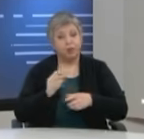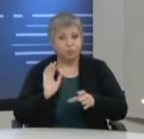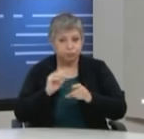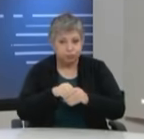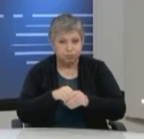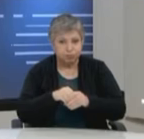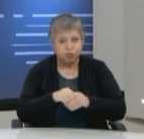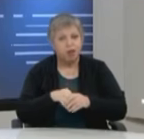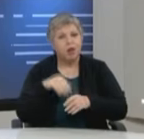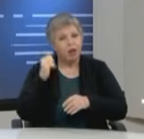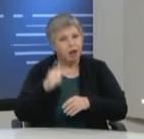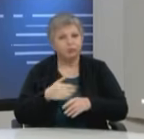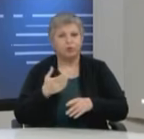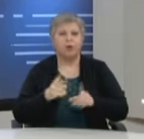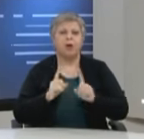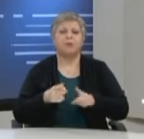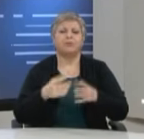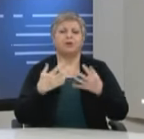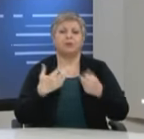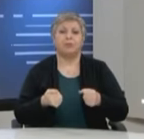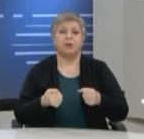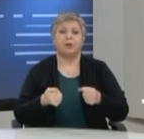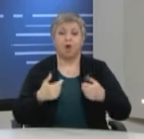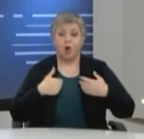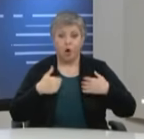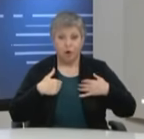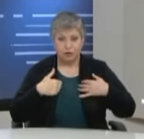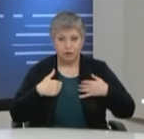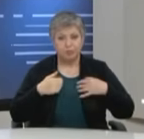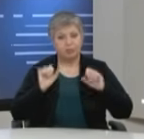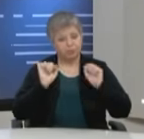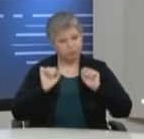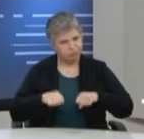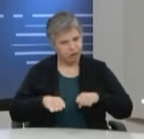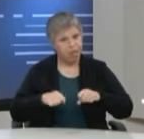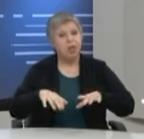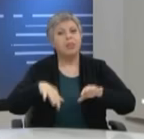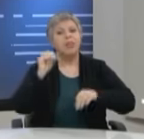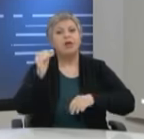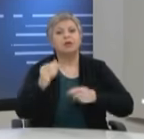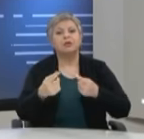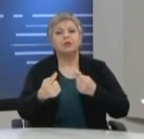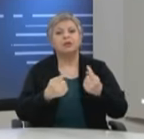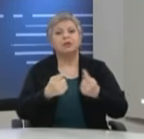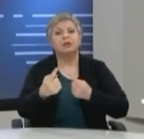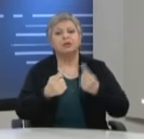ότι αυτόματα ήδη συνενούμε στην έναρξη ενταξιακών διαπραγματεύσεων. Το ερώτημα είναι τι γίνεται